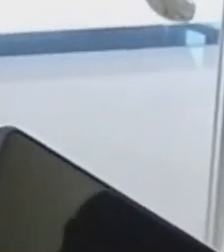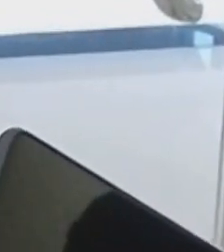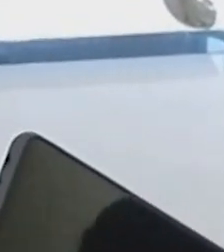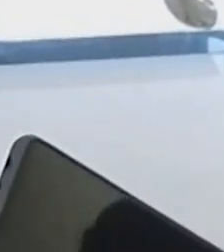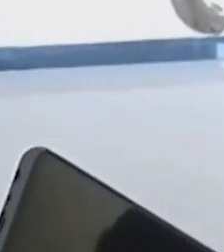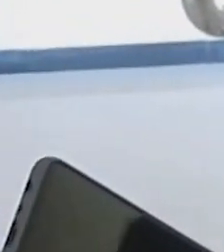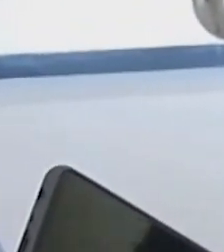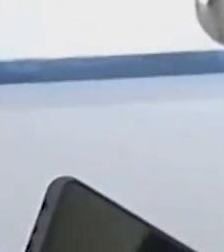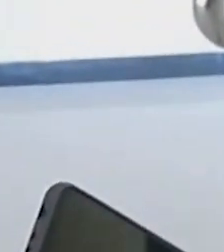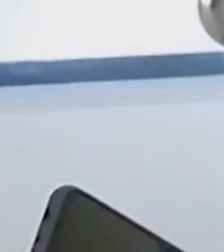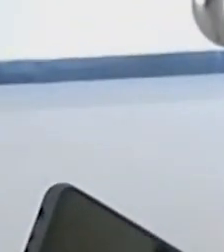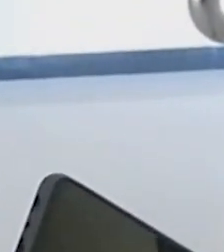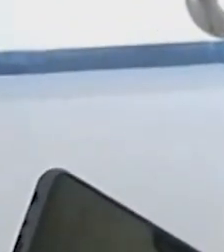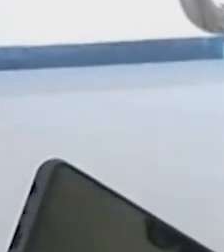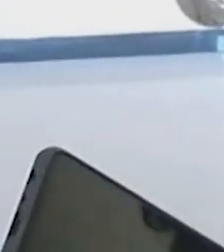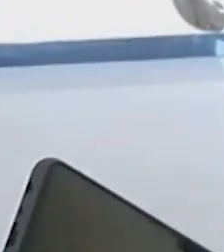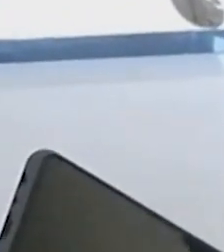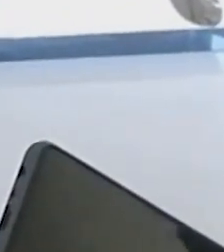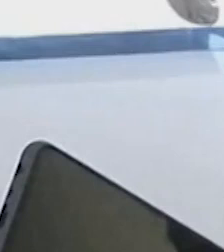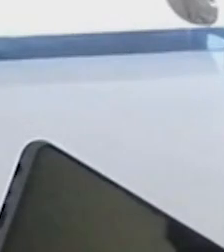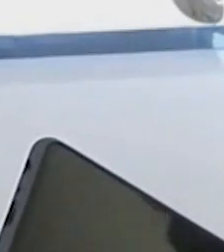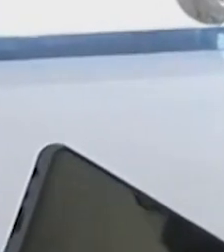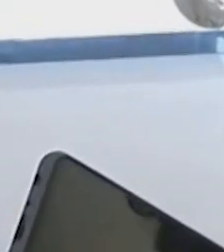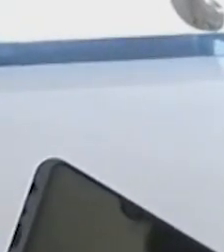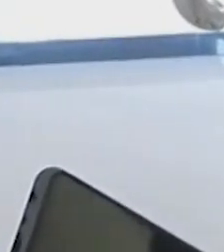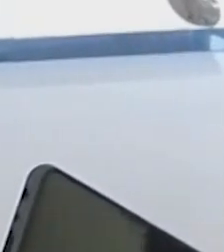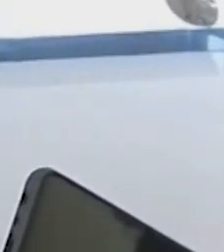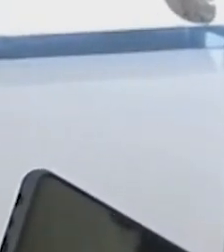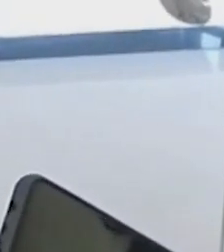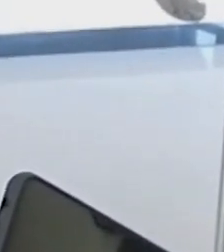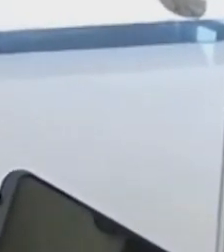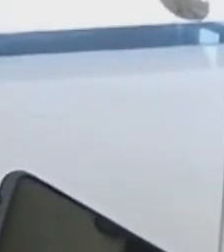Ya, mereka boleh melalui mekanisme yang benar. Ya, ada